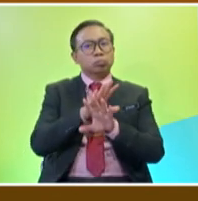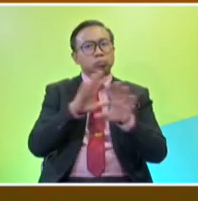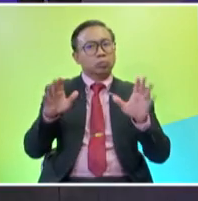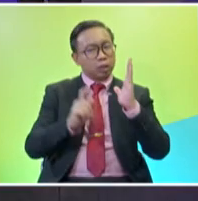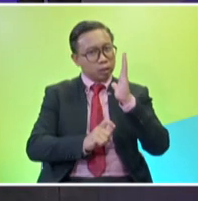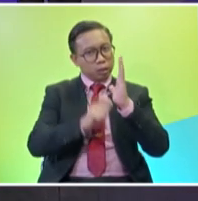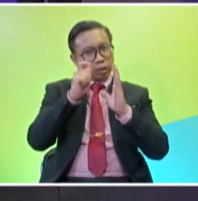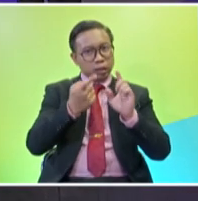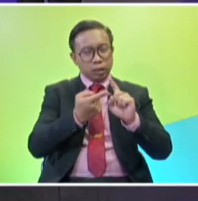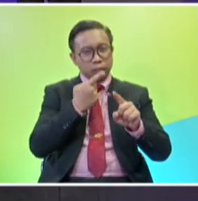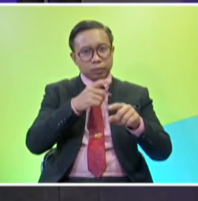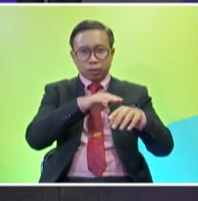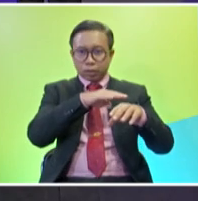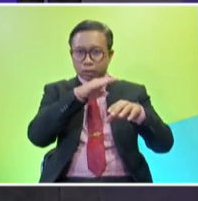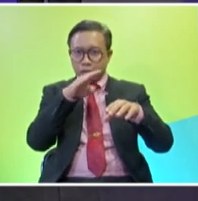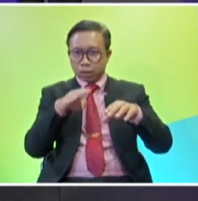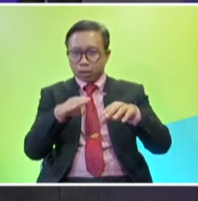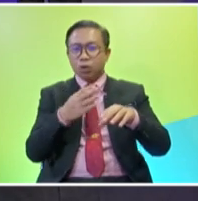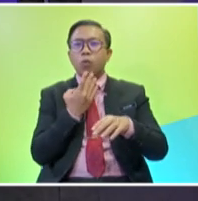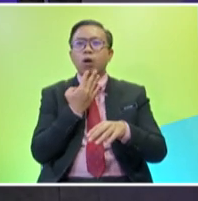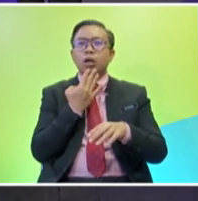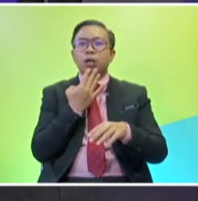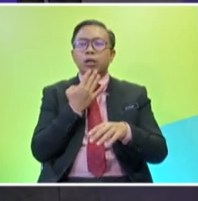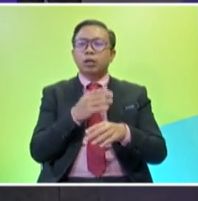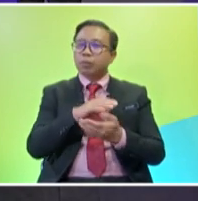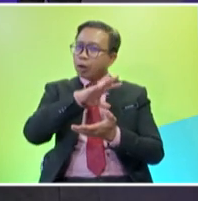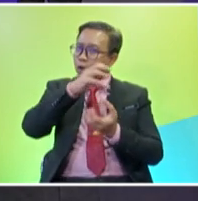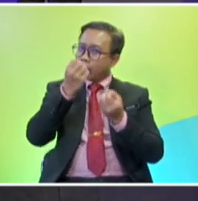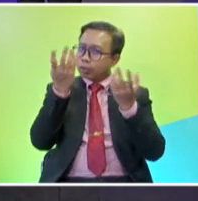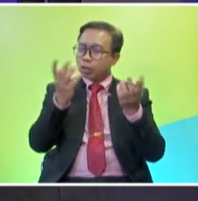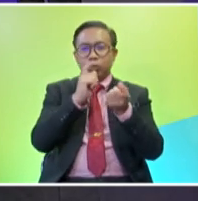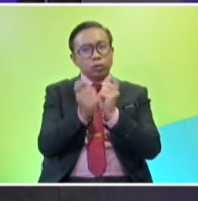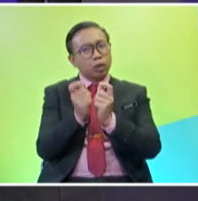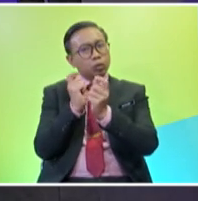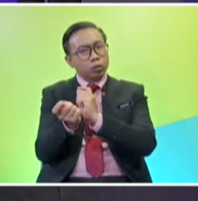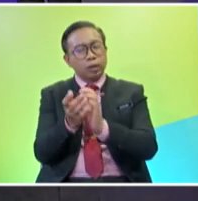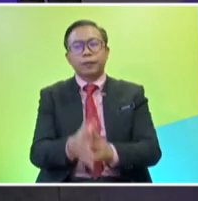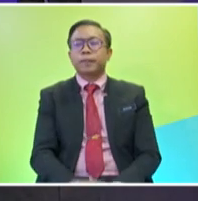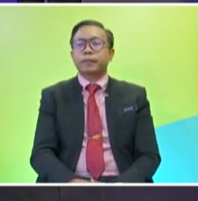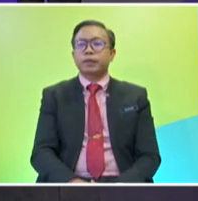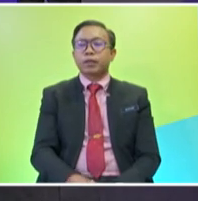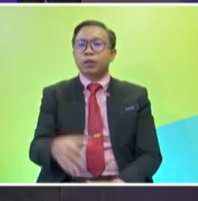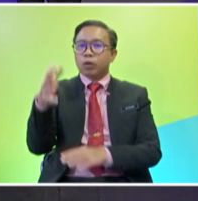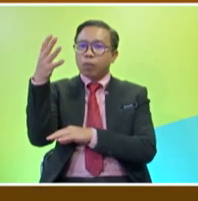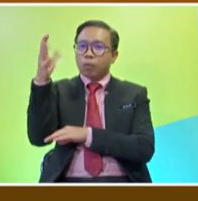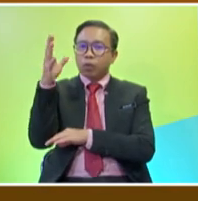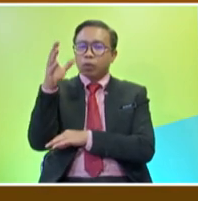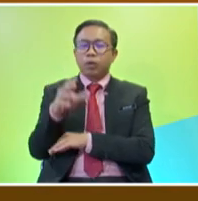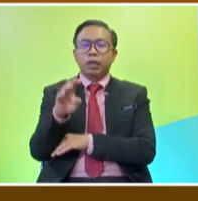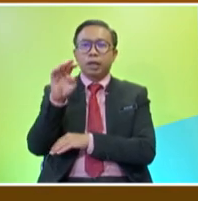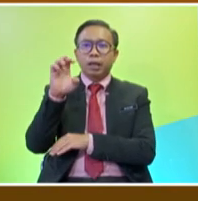tinggi tapi rendang tapi dia berwarna-warni oke beli butuh ke warna kemudian pokok popula dan pokok m